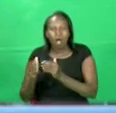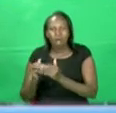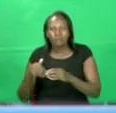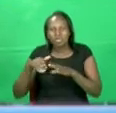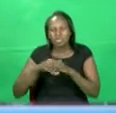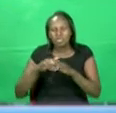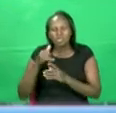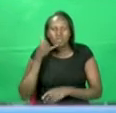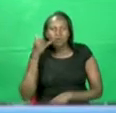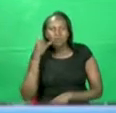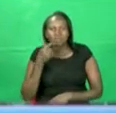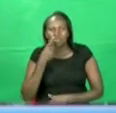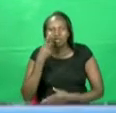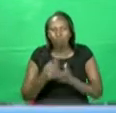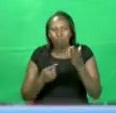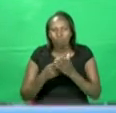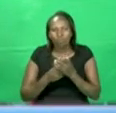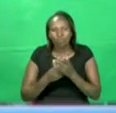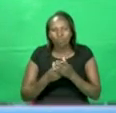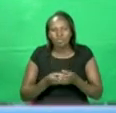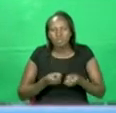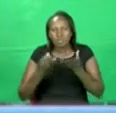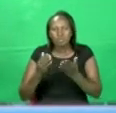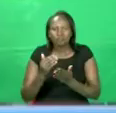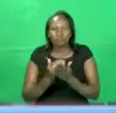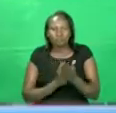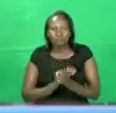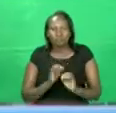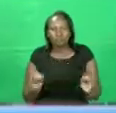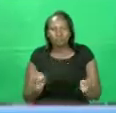Nakuru, wakidai kwamba imewanyima stakabadhi hiyo muhimu.